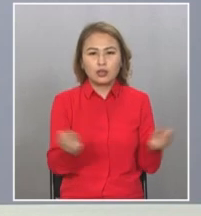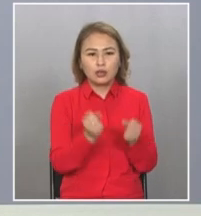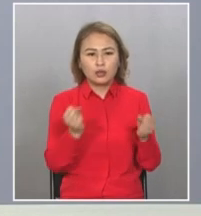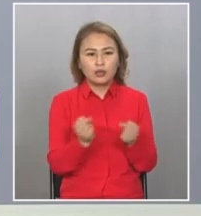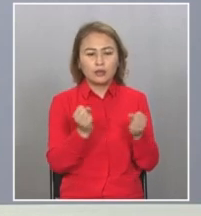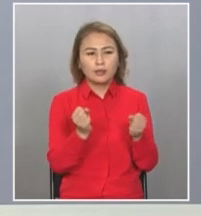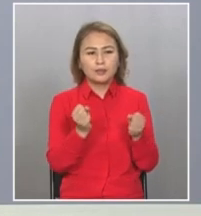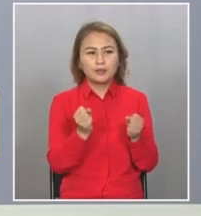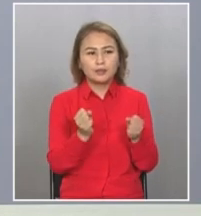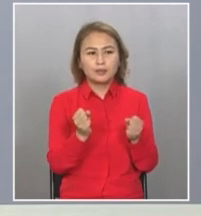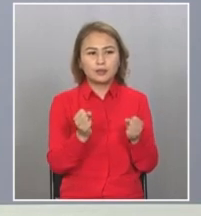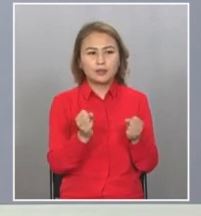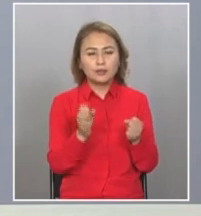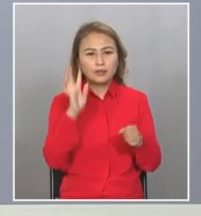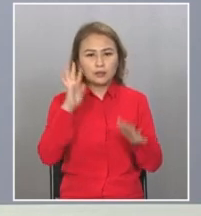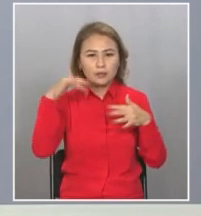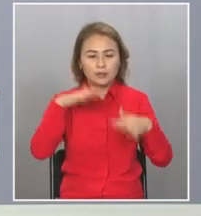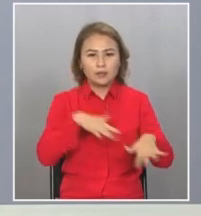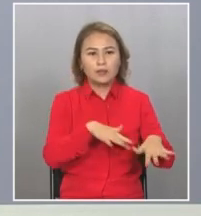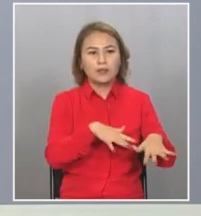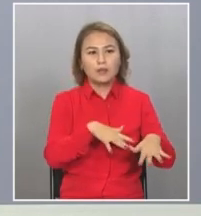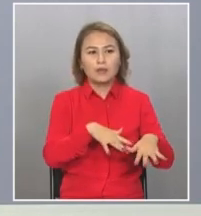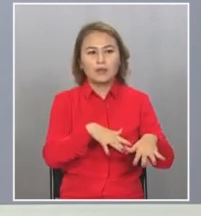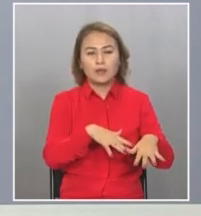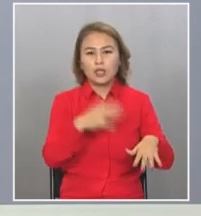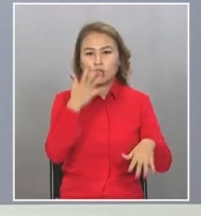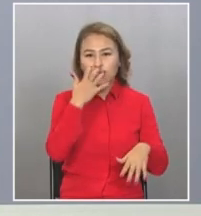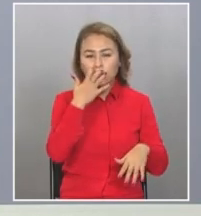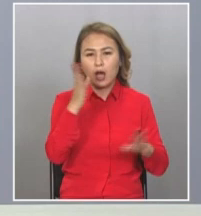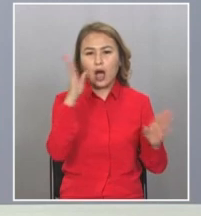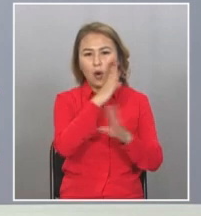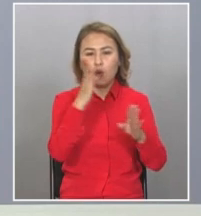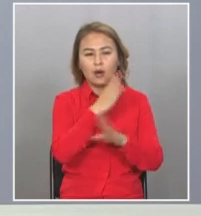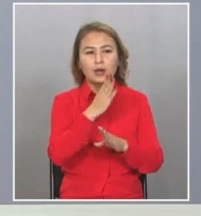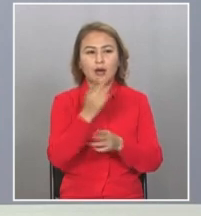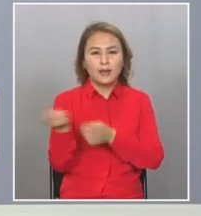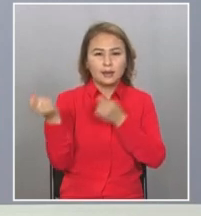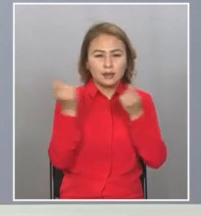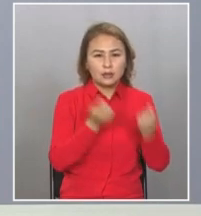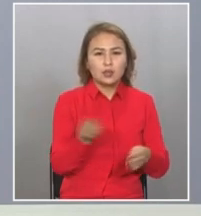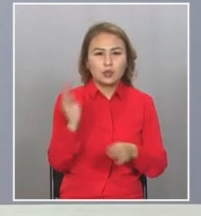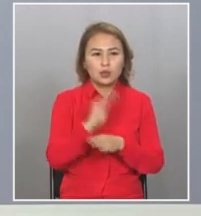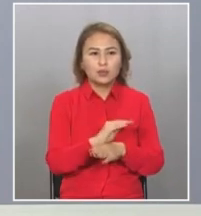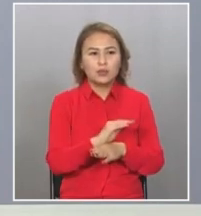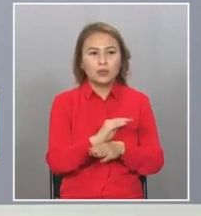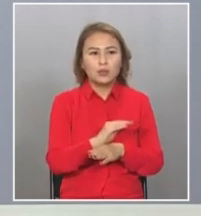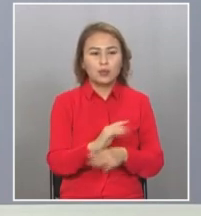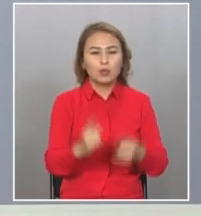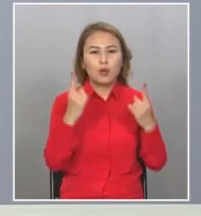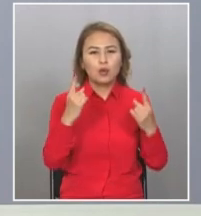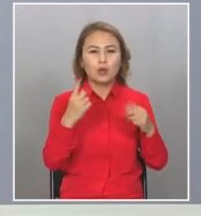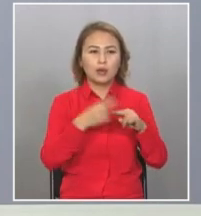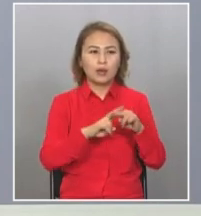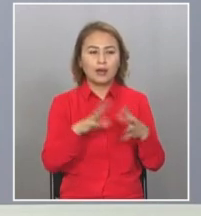қыстыгүні мұхит жағалауына жылы ауа массасына келеді, сонымен қатар мол ылғал